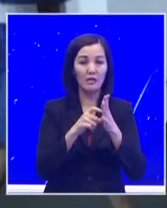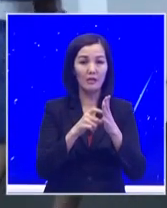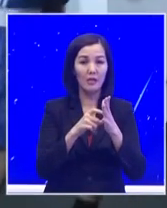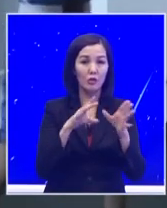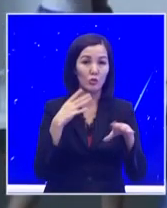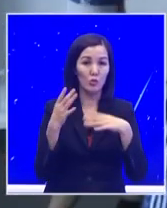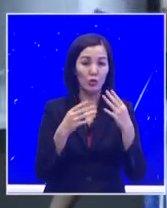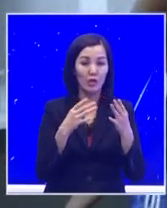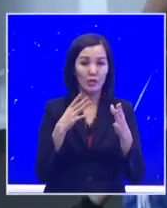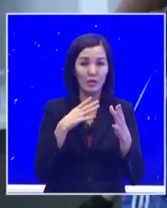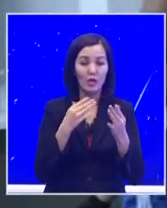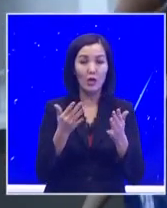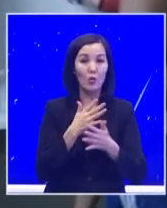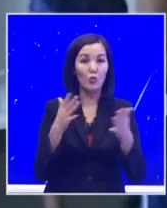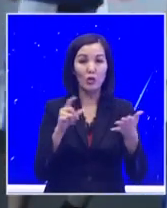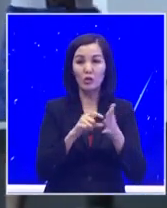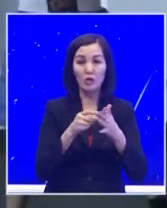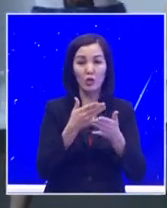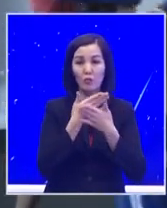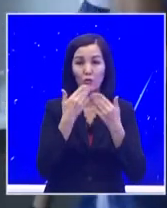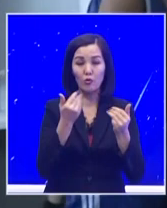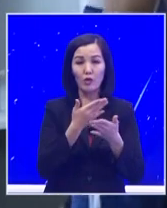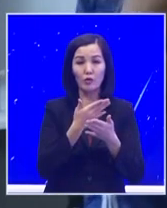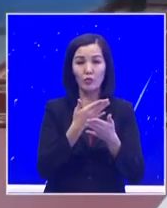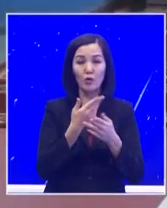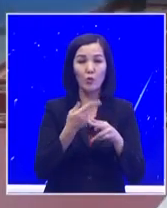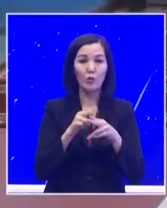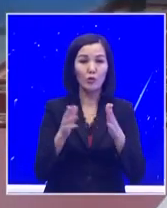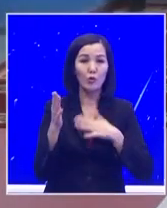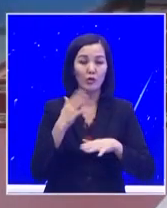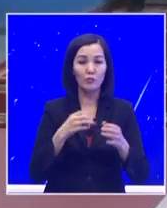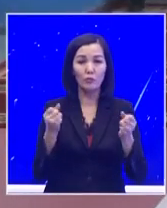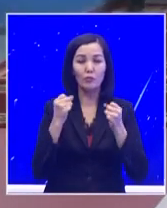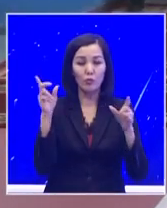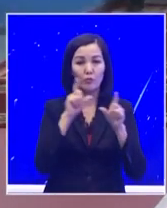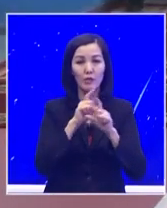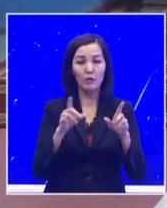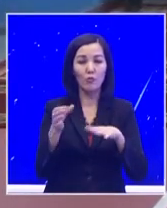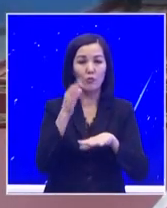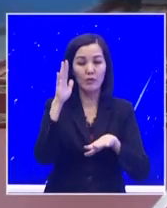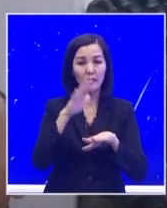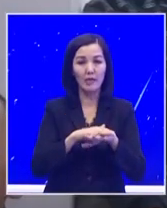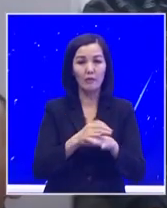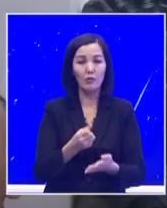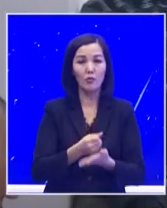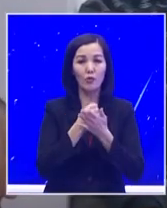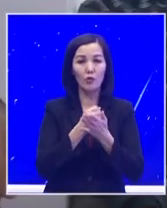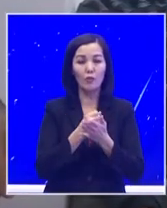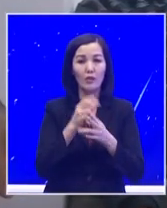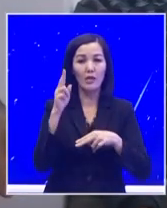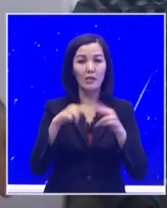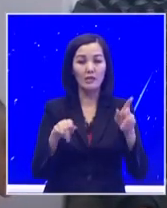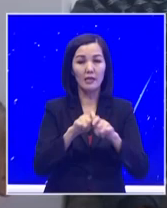Қазір бұнда үлкен зал болды. Оған қатты қуаныштымын. Спорт мектебі облыс әкімі Амандық Баталовтың қолдауымен